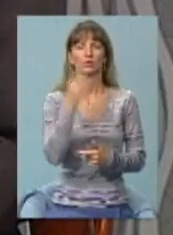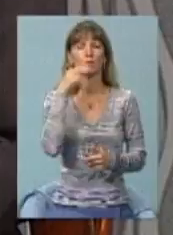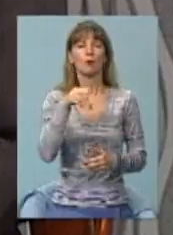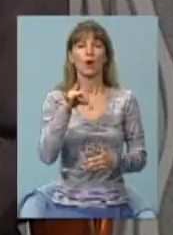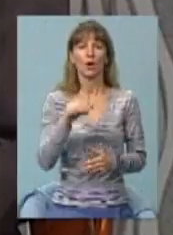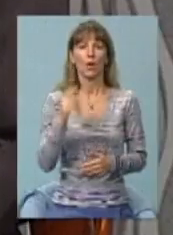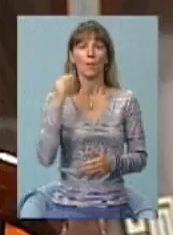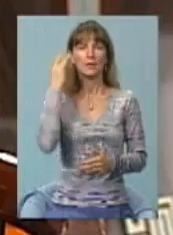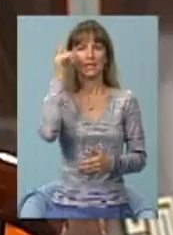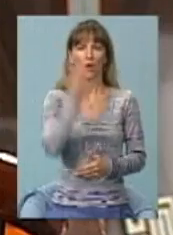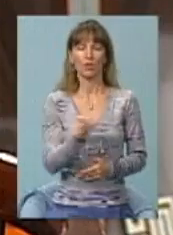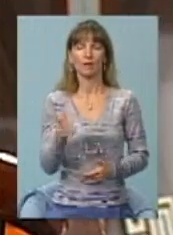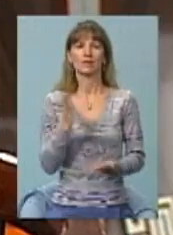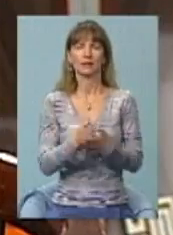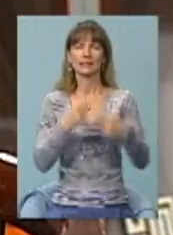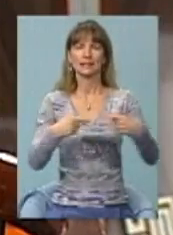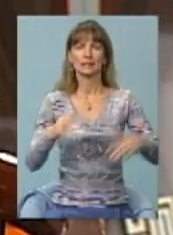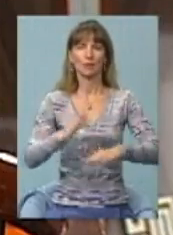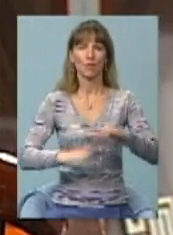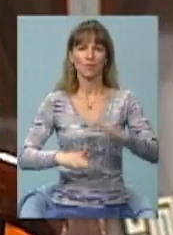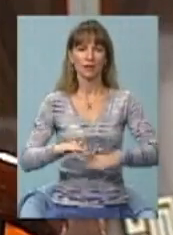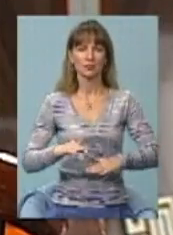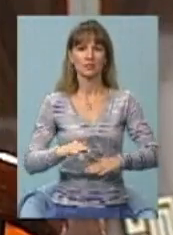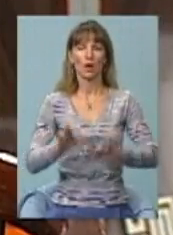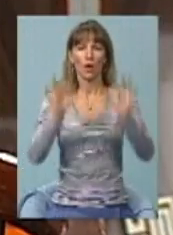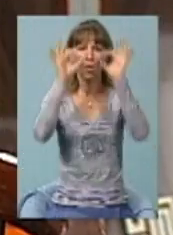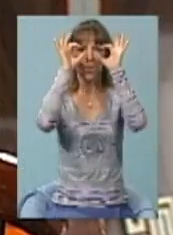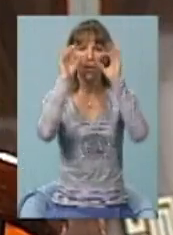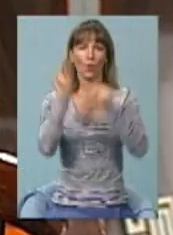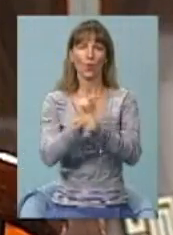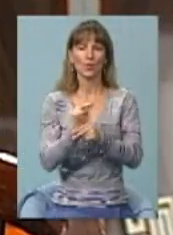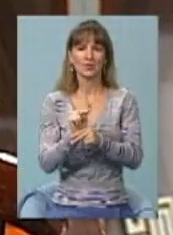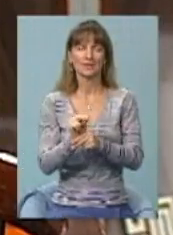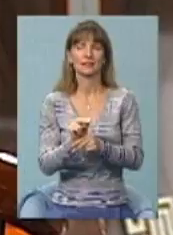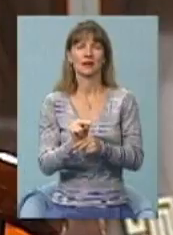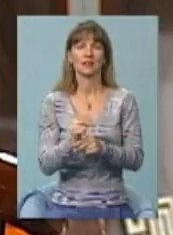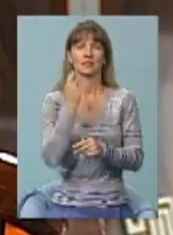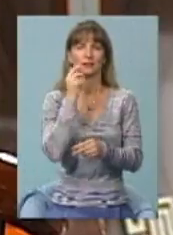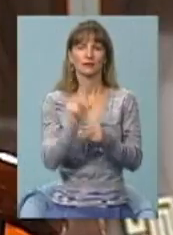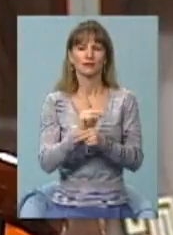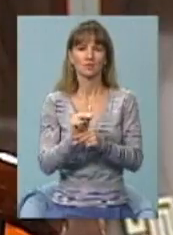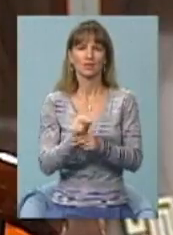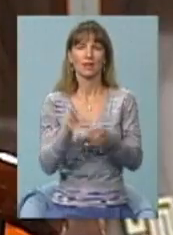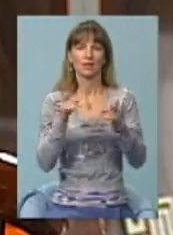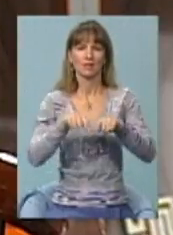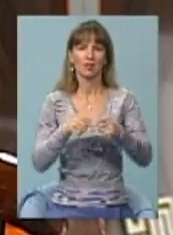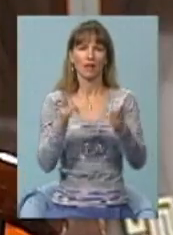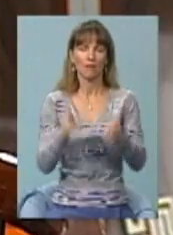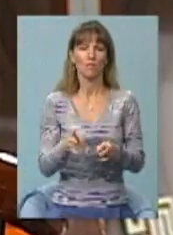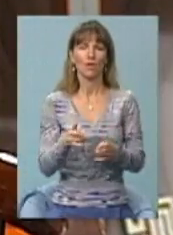за професія така? Існують різні професії. Окуліст, стоматолог, травмолог, а окуліст лікує